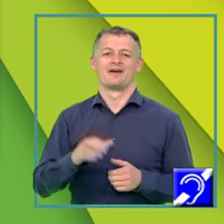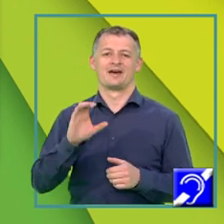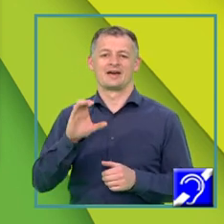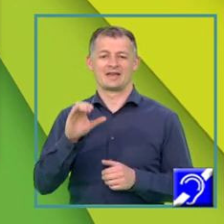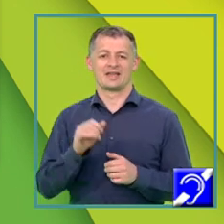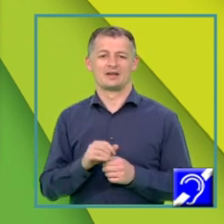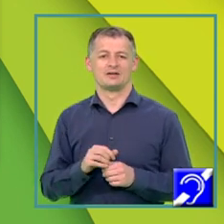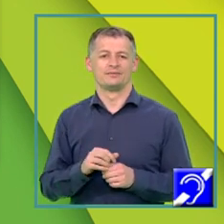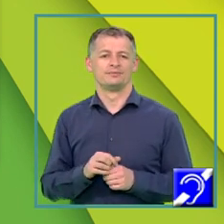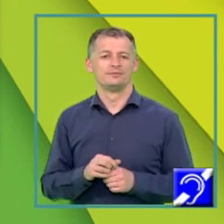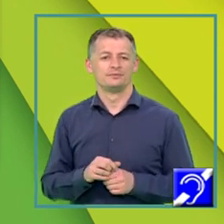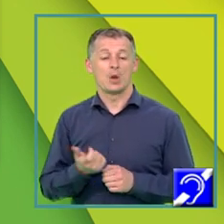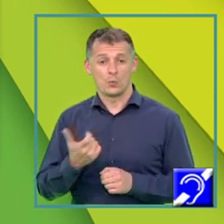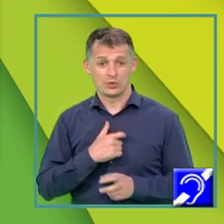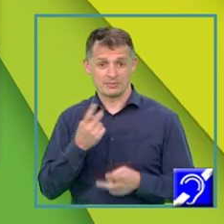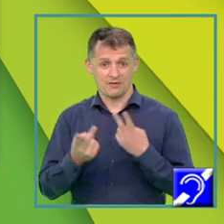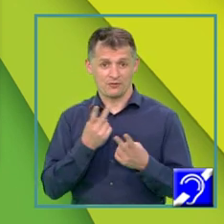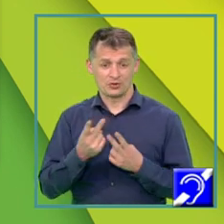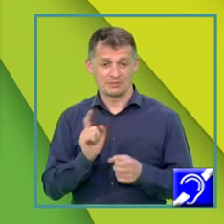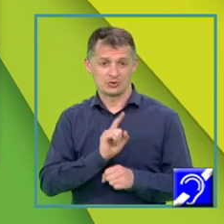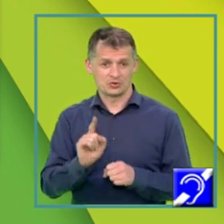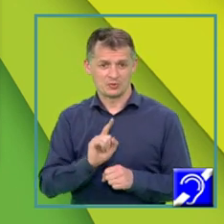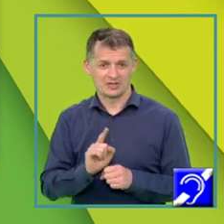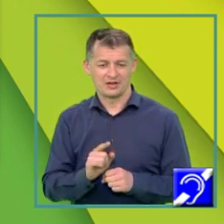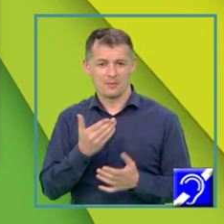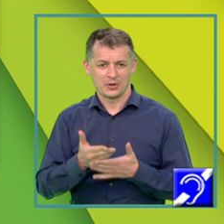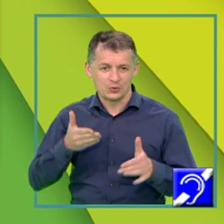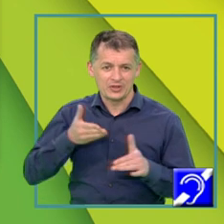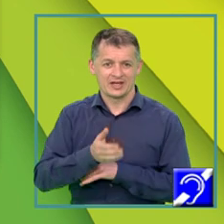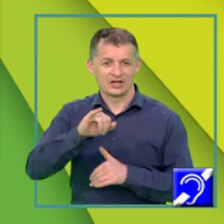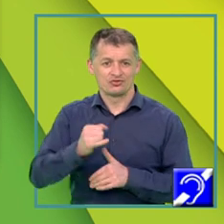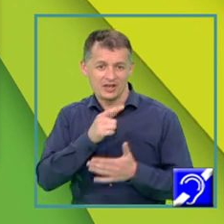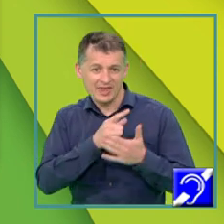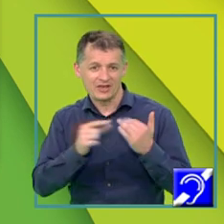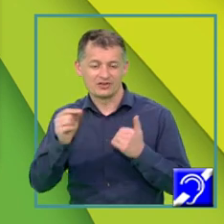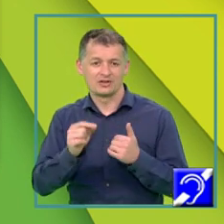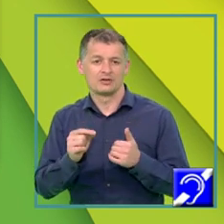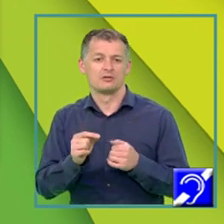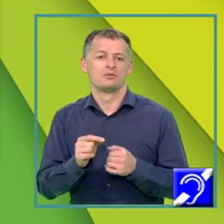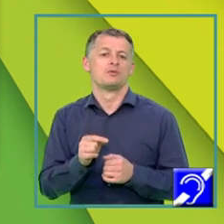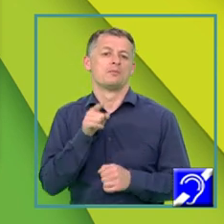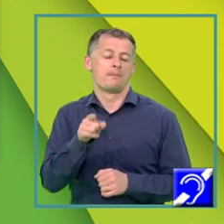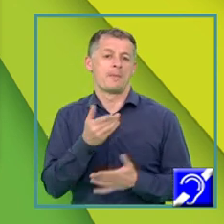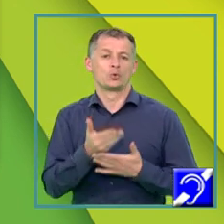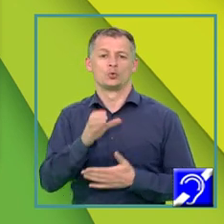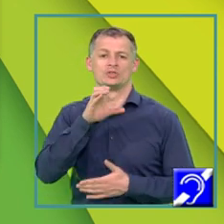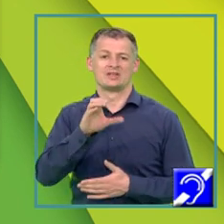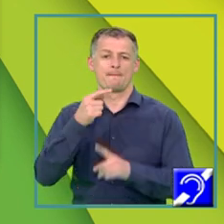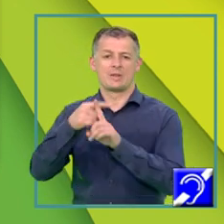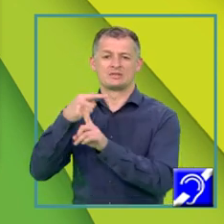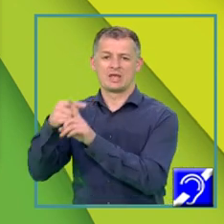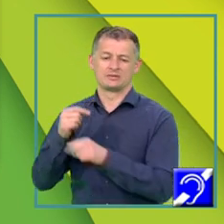putem să folosim instrumente pentru intrare și ieșire specifice si plus roz astfel putem